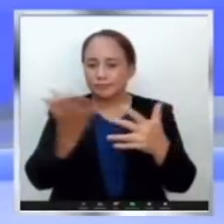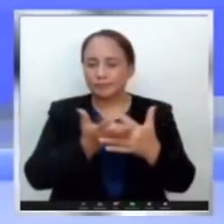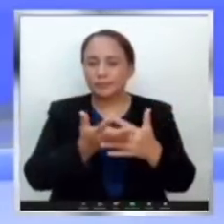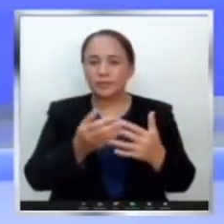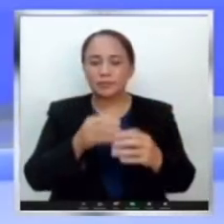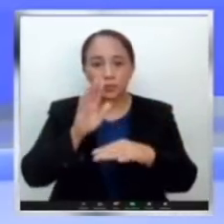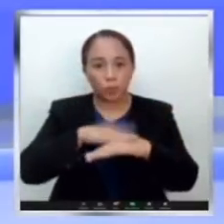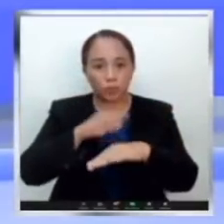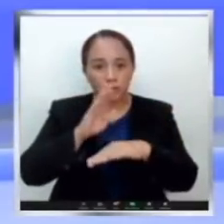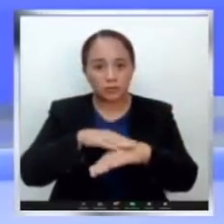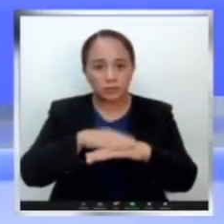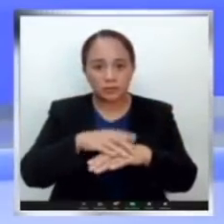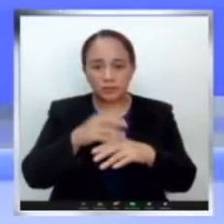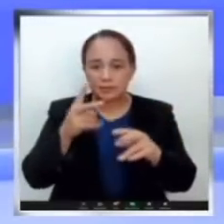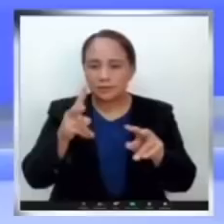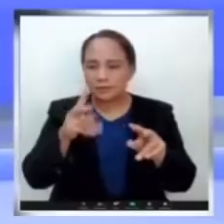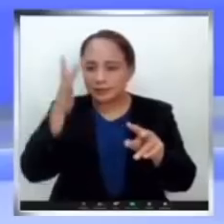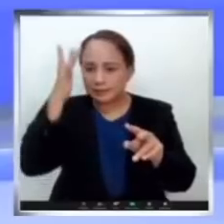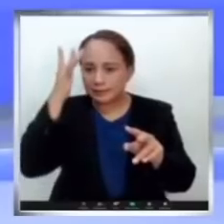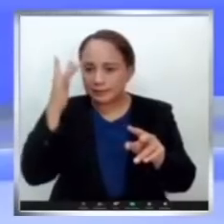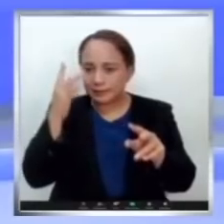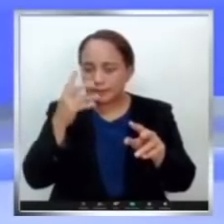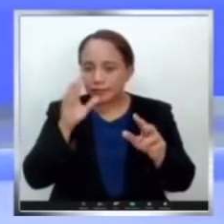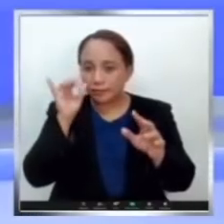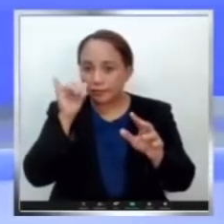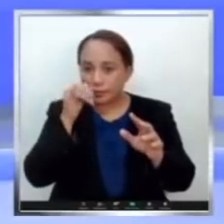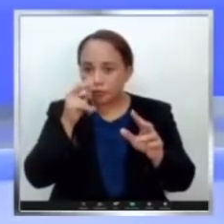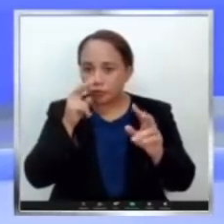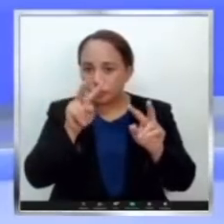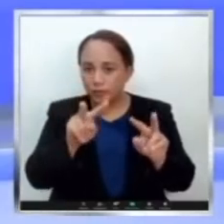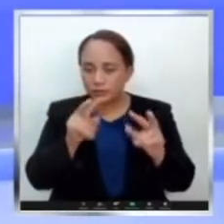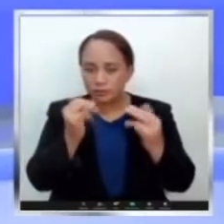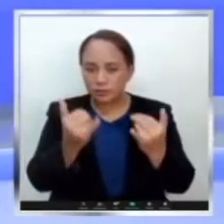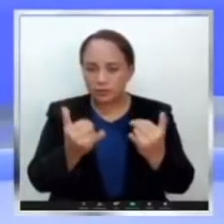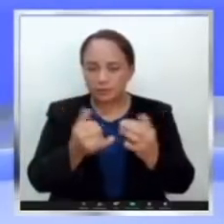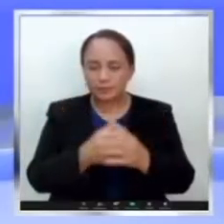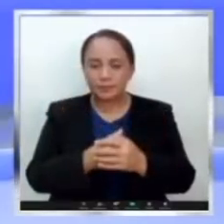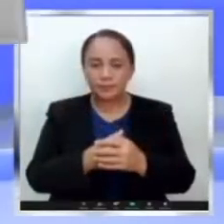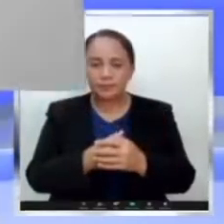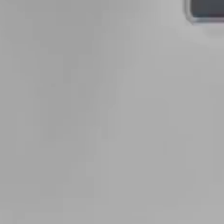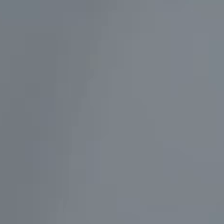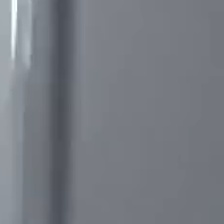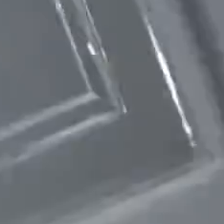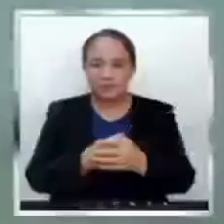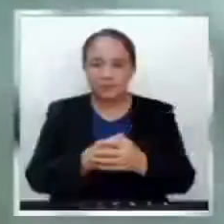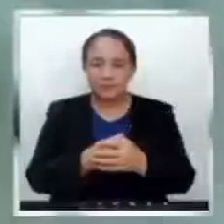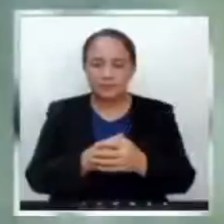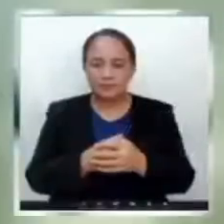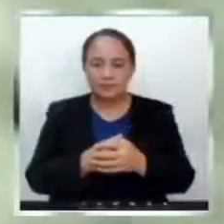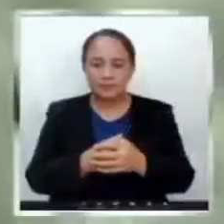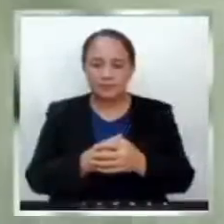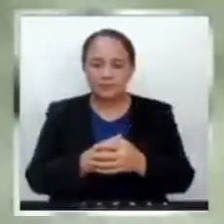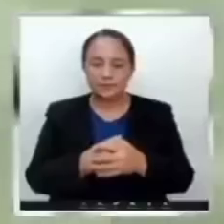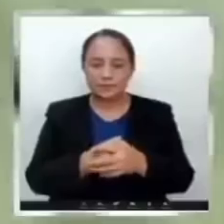kapuso, maselan po ang ilang bahagi ng video ang inyong mapapanood. Nakatutok si June Venerico.